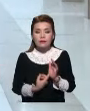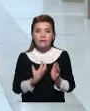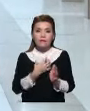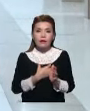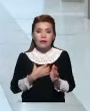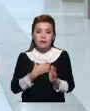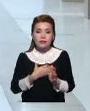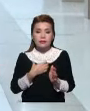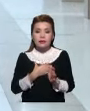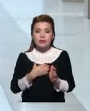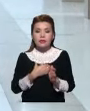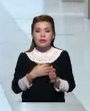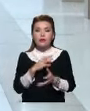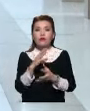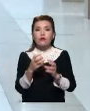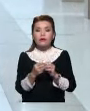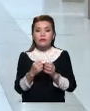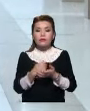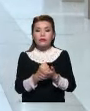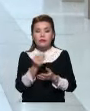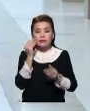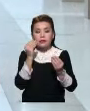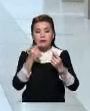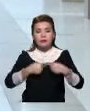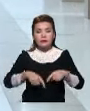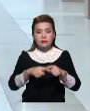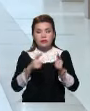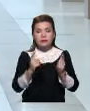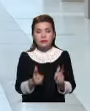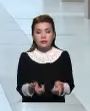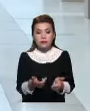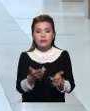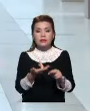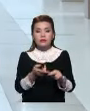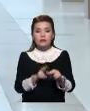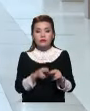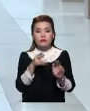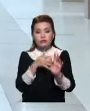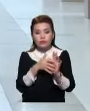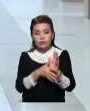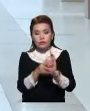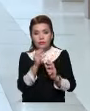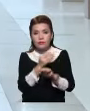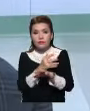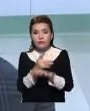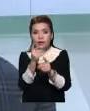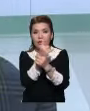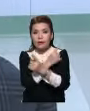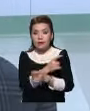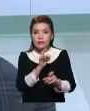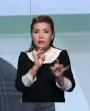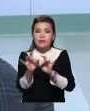очень, и в обществе неоднозначное мнение, поэтому нужно предварительно изучить и донести информацию до населения.